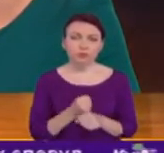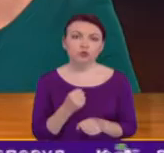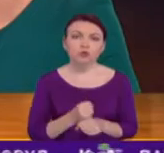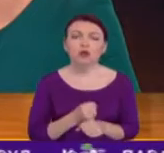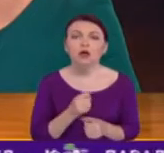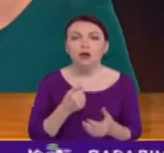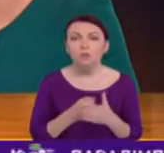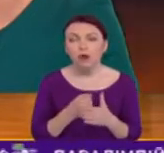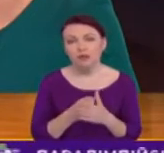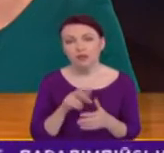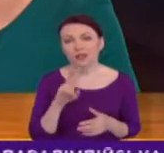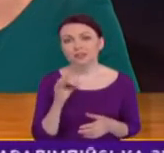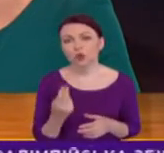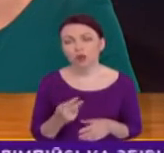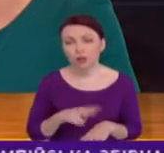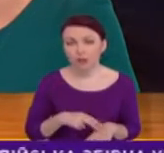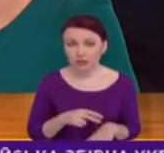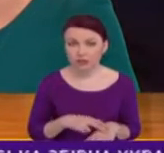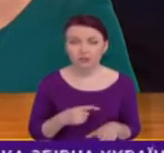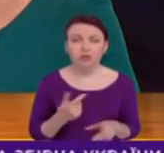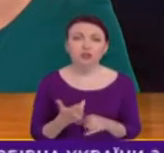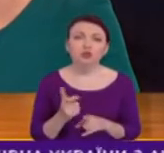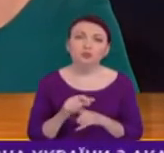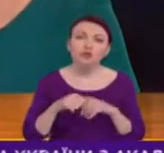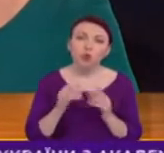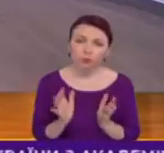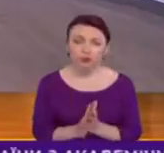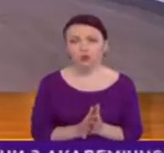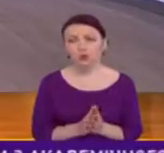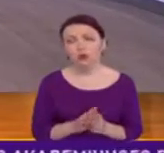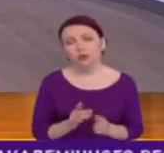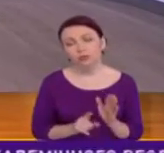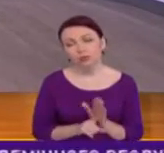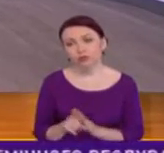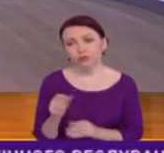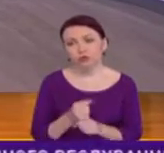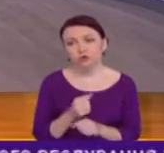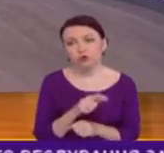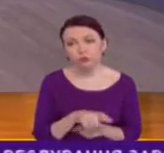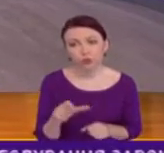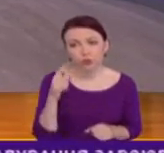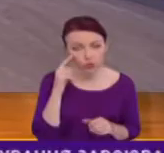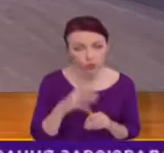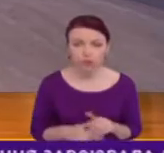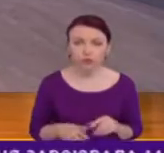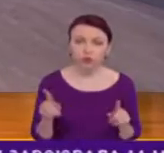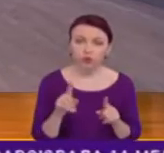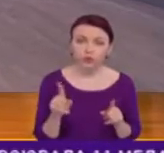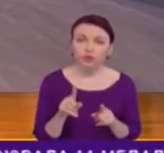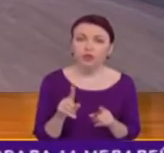вона розпочала працювати більш комплексно, щоб люди розуміли, що